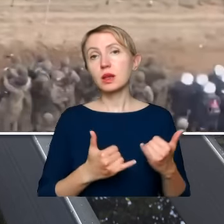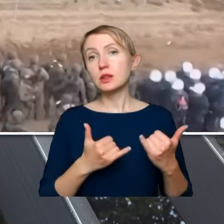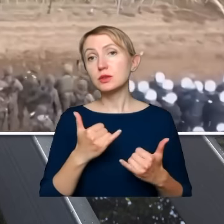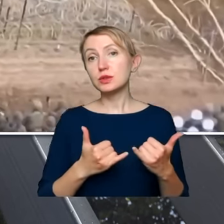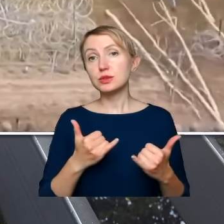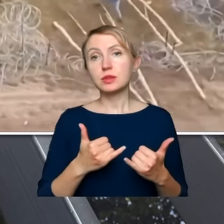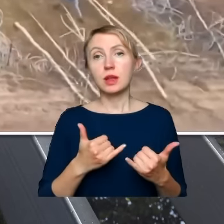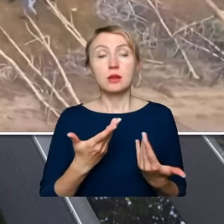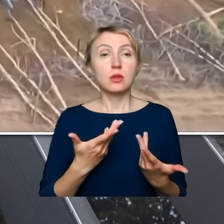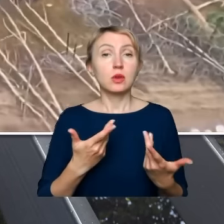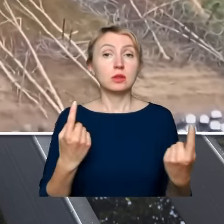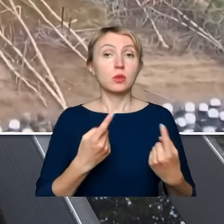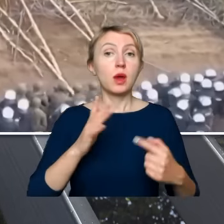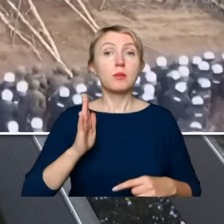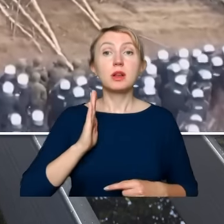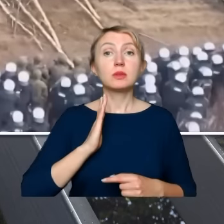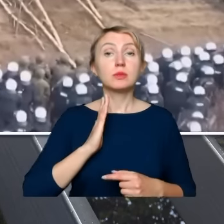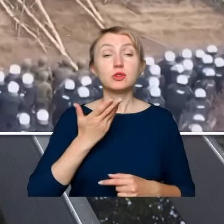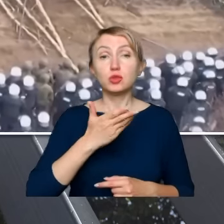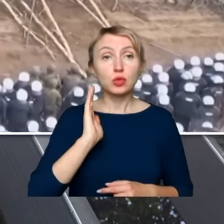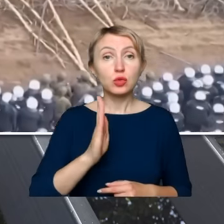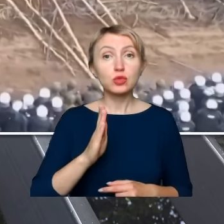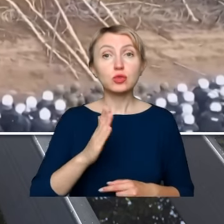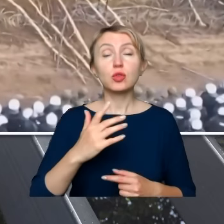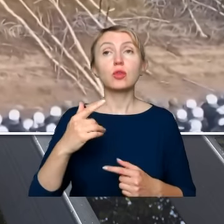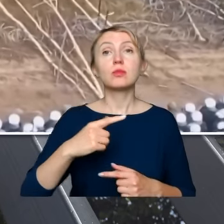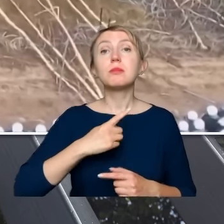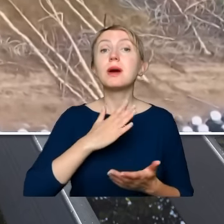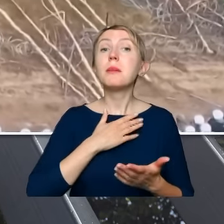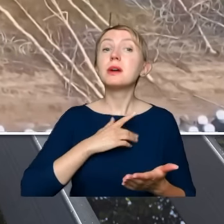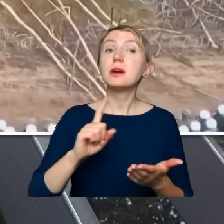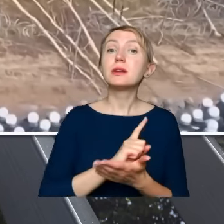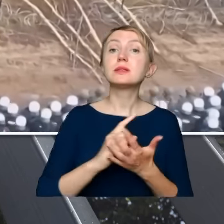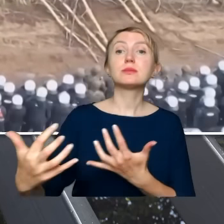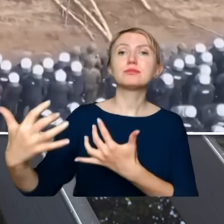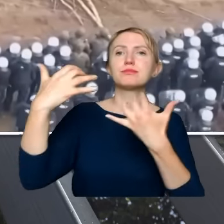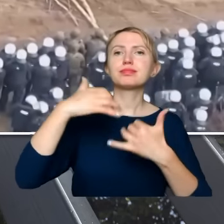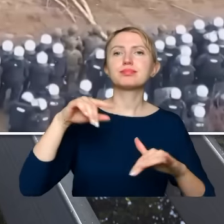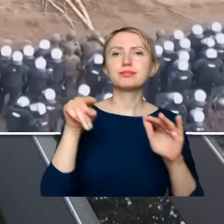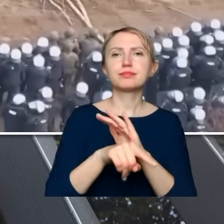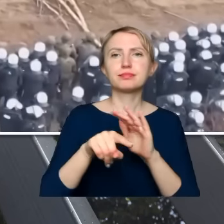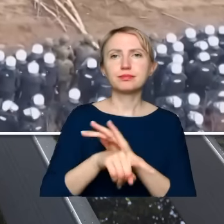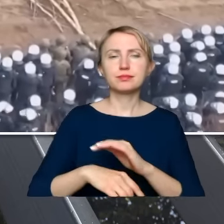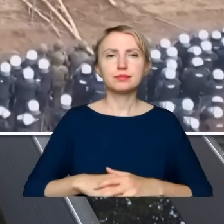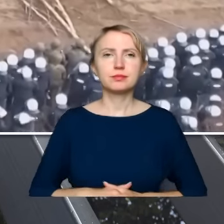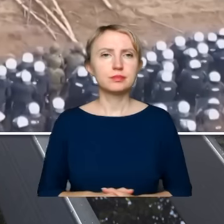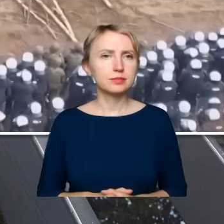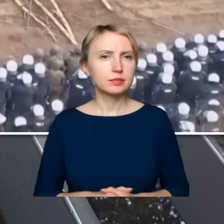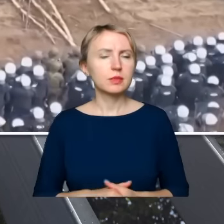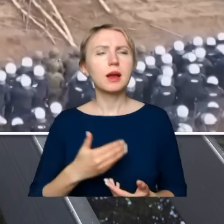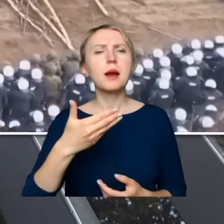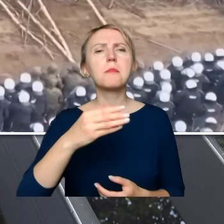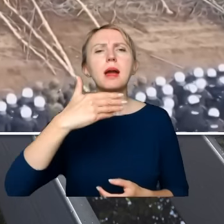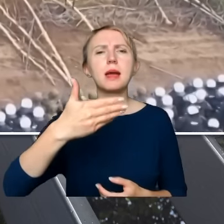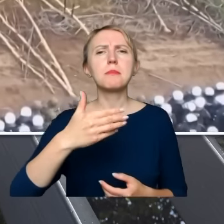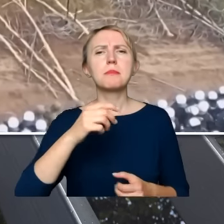zachowane, to grozi nam zalew imigrantów, a nie... No, jest ten słynny mem, który chodzi,